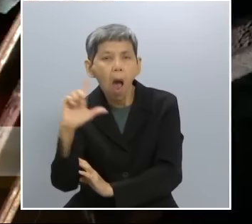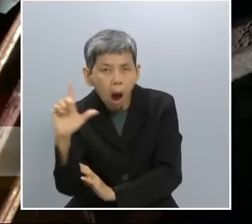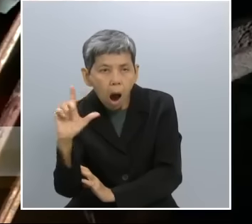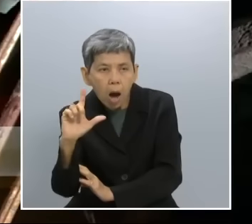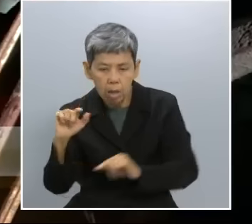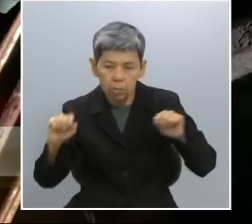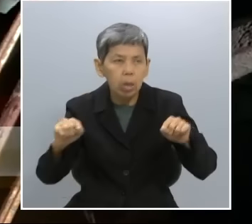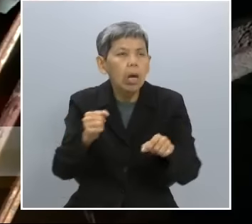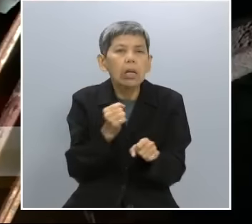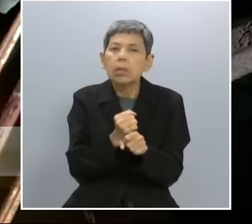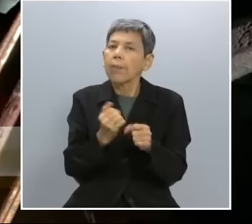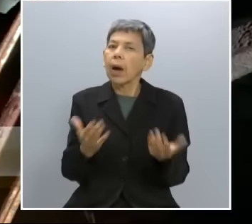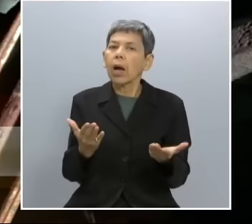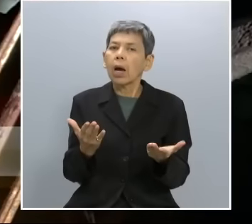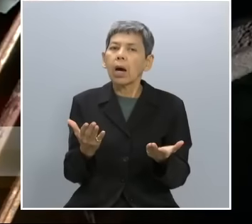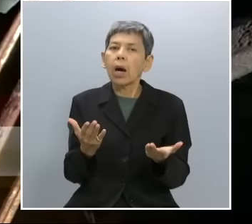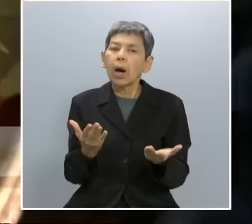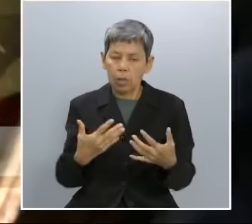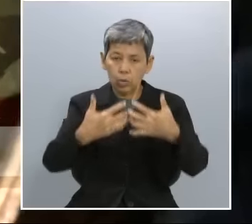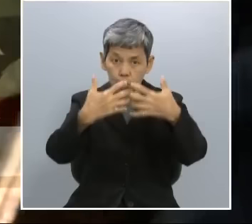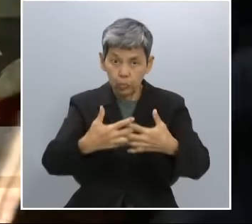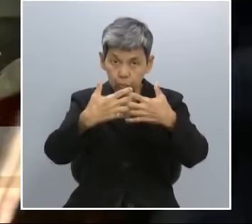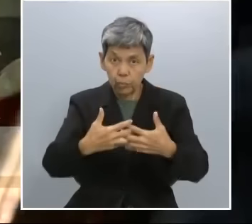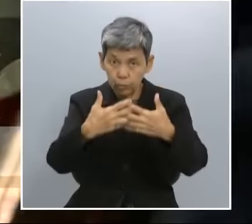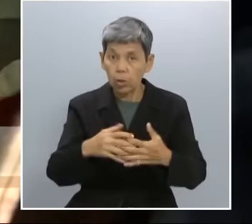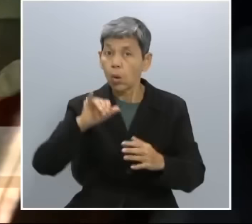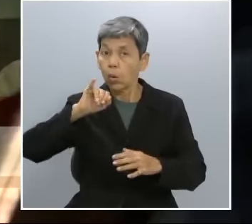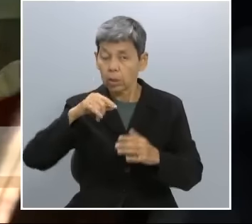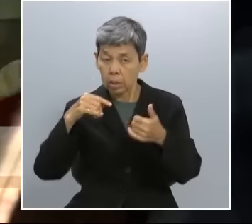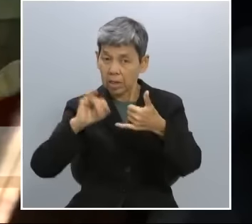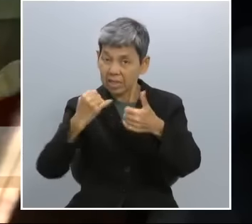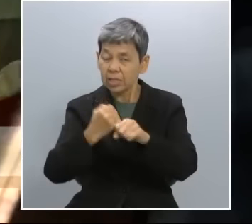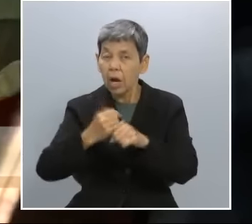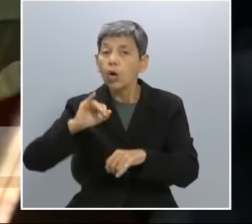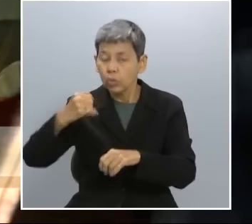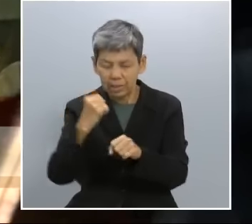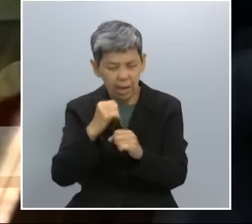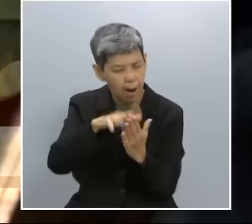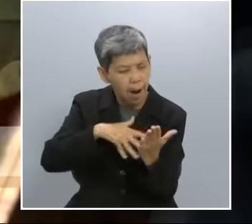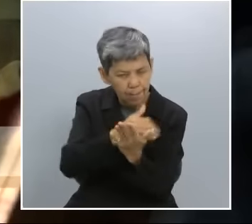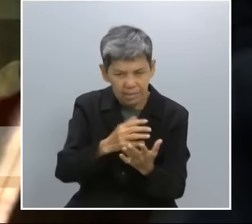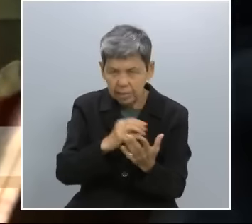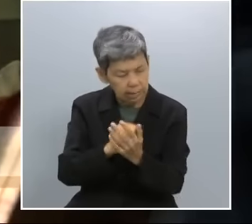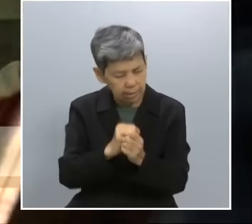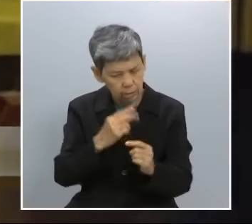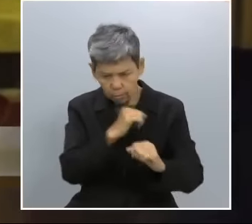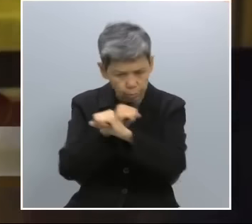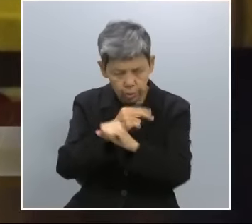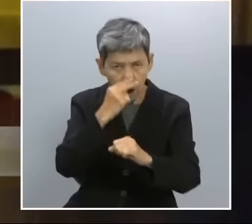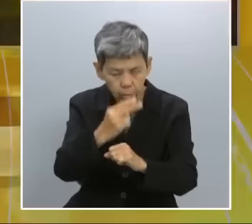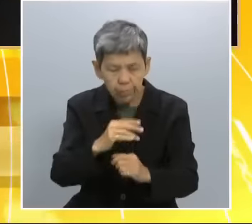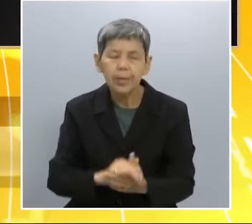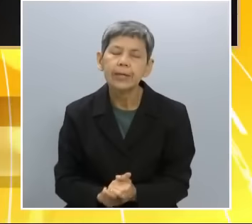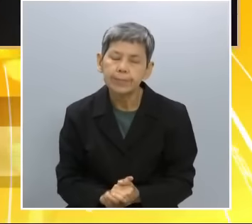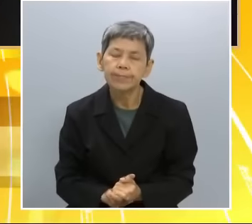าคือจะทำไงต่ออ ุตสาหกรรมจังหวัดอยู่ระหว่างการประชุมนะคะเตรียมแผน2ที่จะเข้าควบคุมอะค่ะ ท่านผู้ช